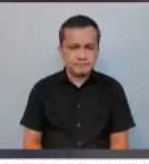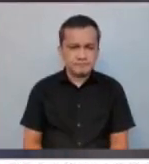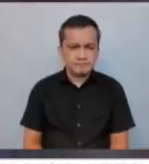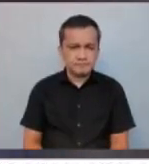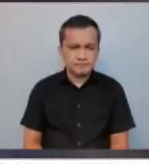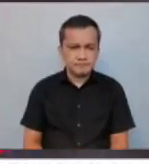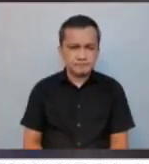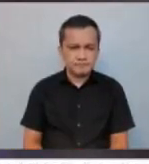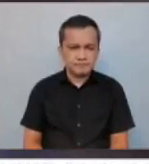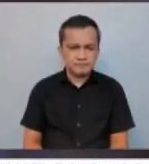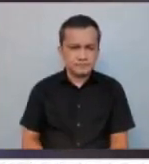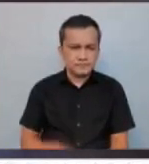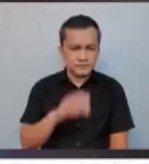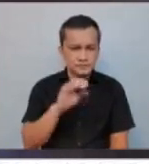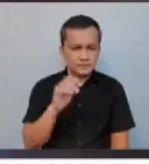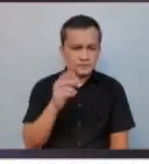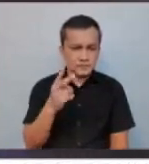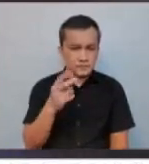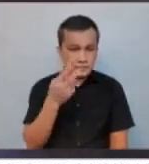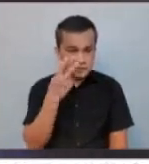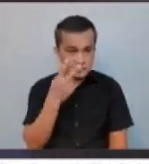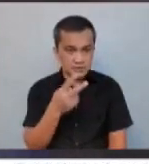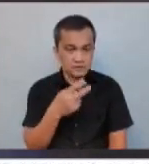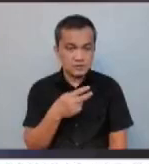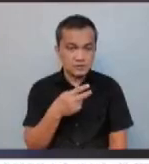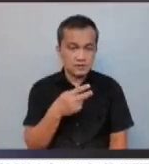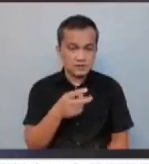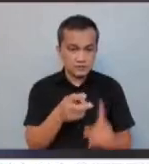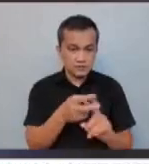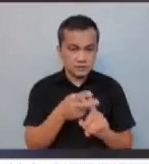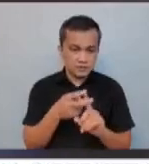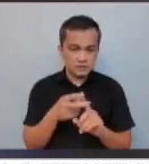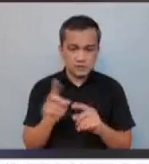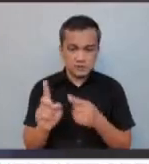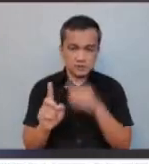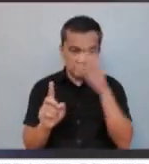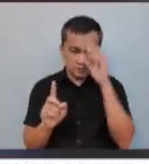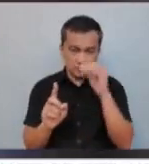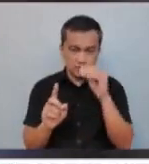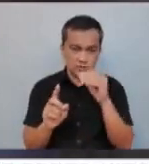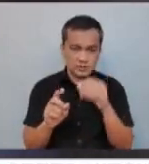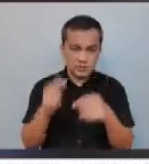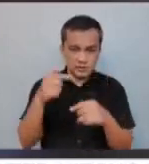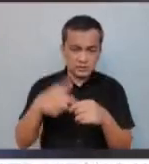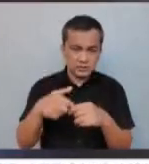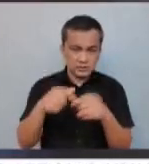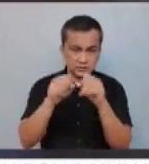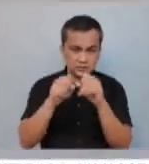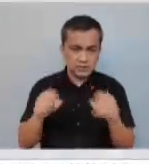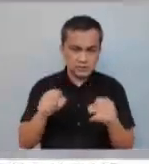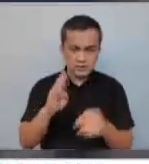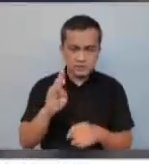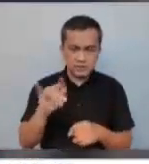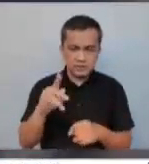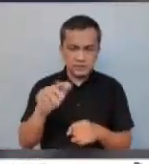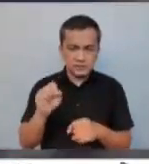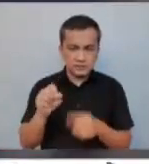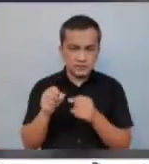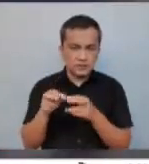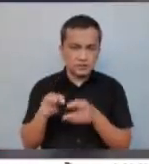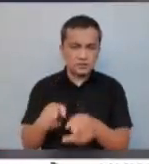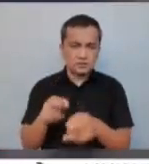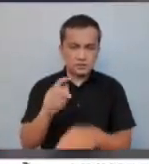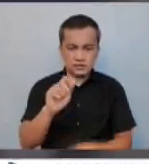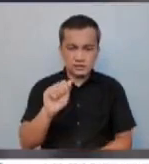Sa pool sa CCTV camera ang pagdukot sa isang lalaki sa isang gas station sa bypass road sa Taal, Batangas. Sa kuha